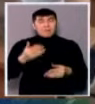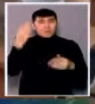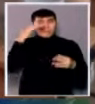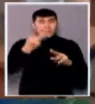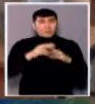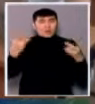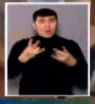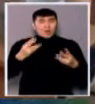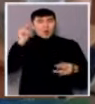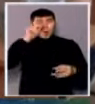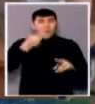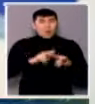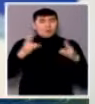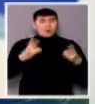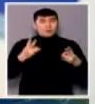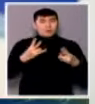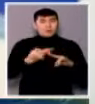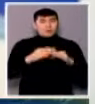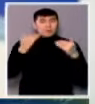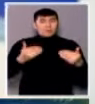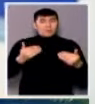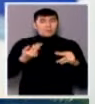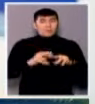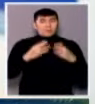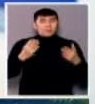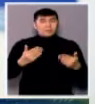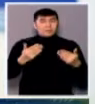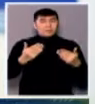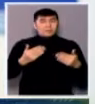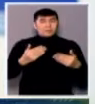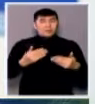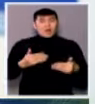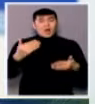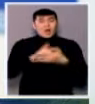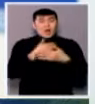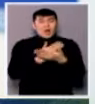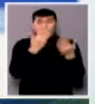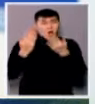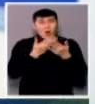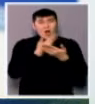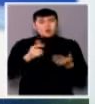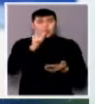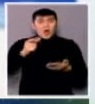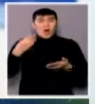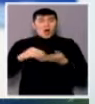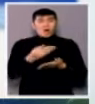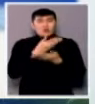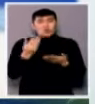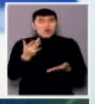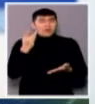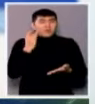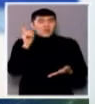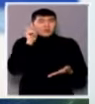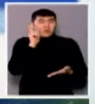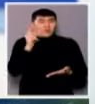керек және оқуымыз керек деп ойлаймын. Бүгінгі қоғамда ең қиын нәрсе бұл газет оқылмайды. Газет алмастырған заман, телефон шықылған заман